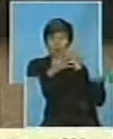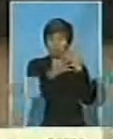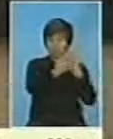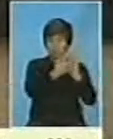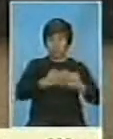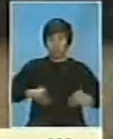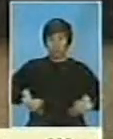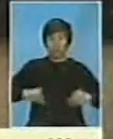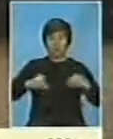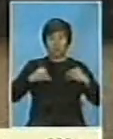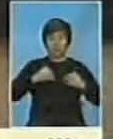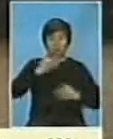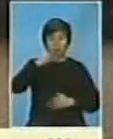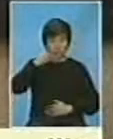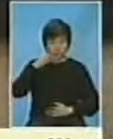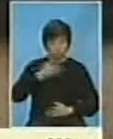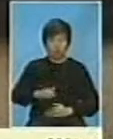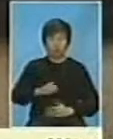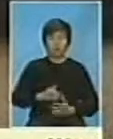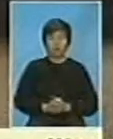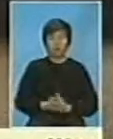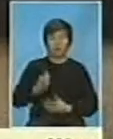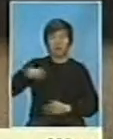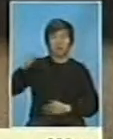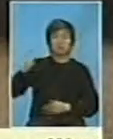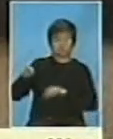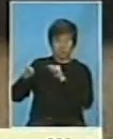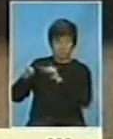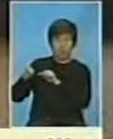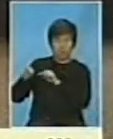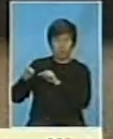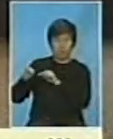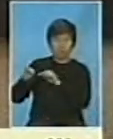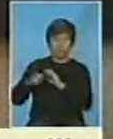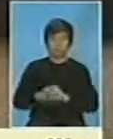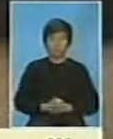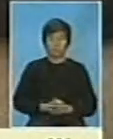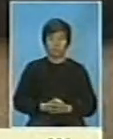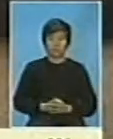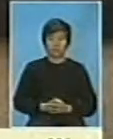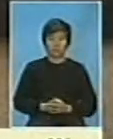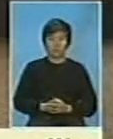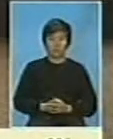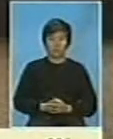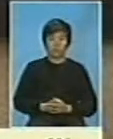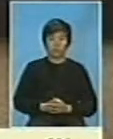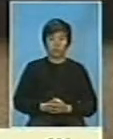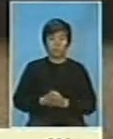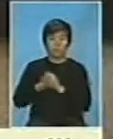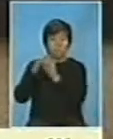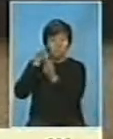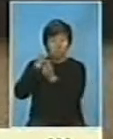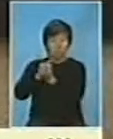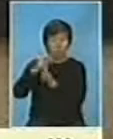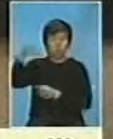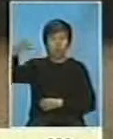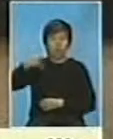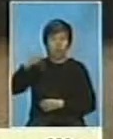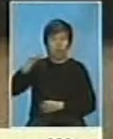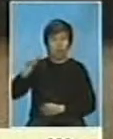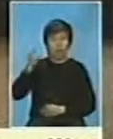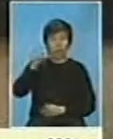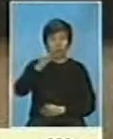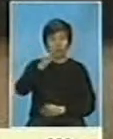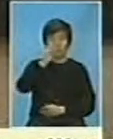ลอดชีวิตและศาลได้นัดพิจารณาคดีครั้งแรกในวันที่29มิ